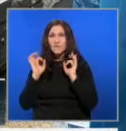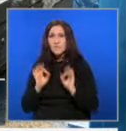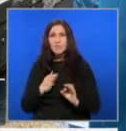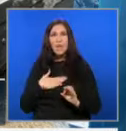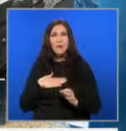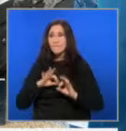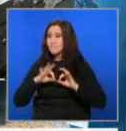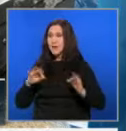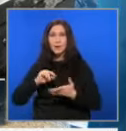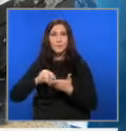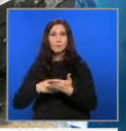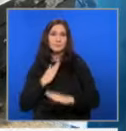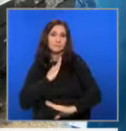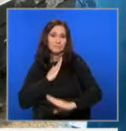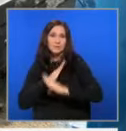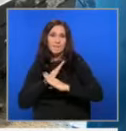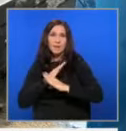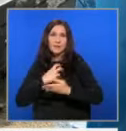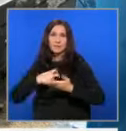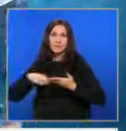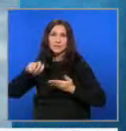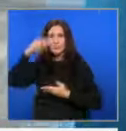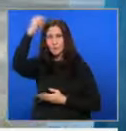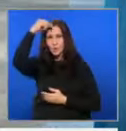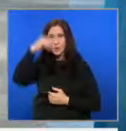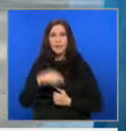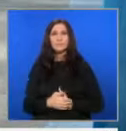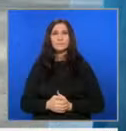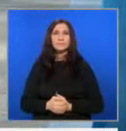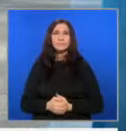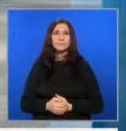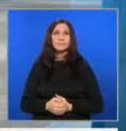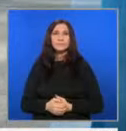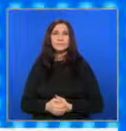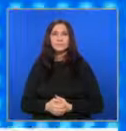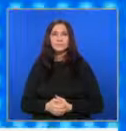с мярка подписка и забрана да напуска страната.